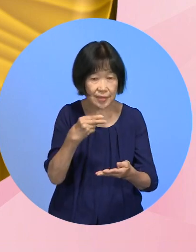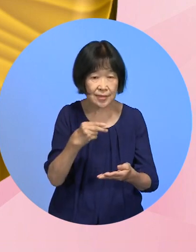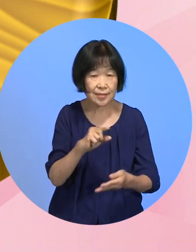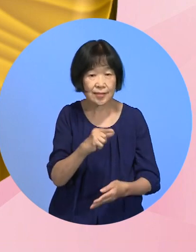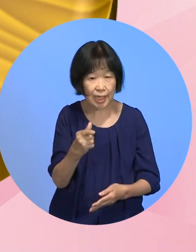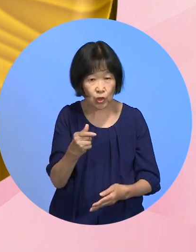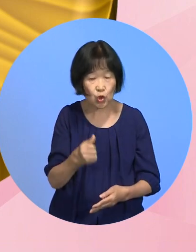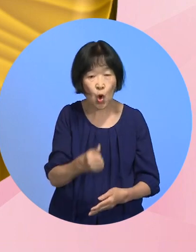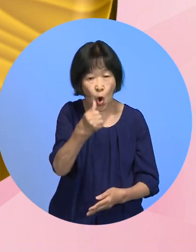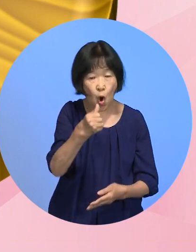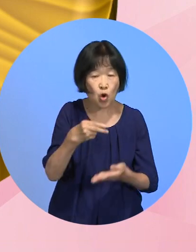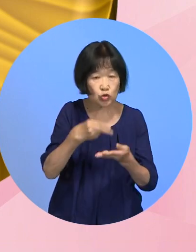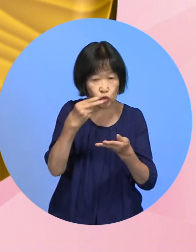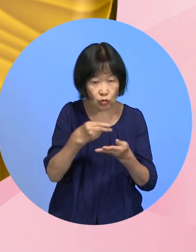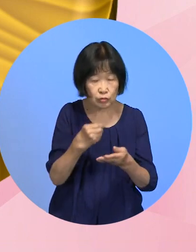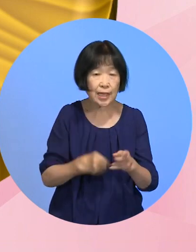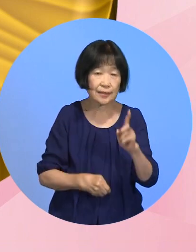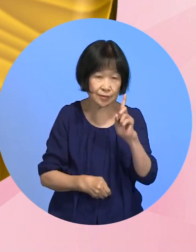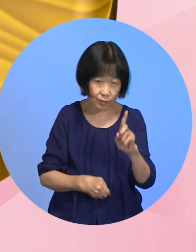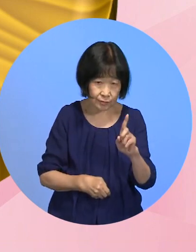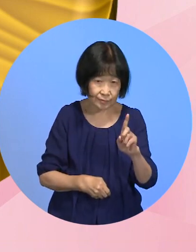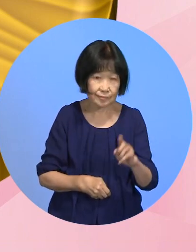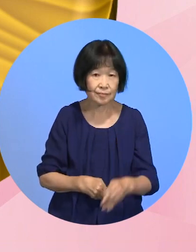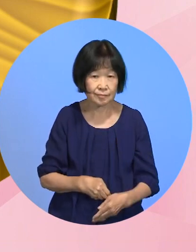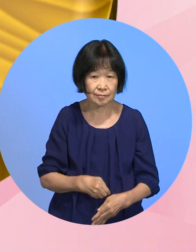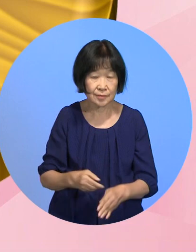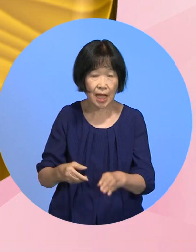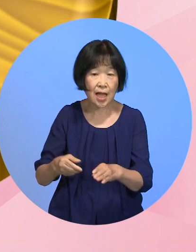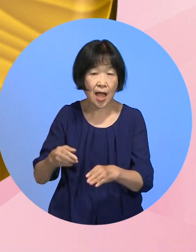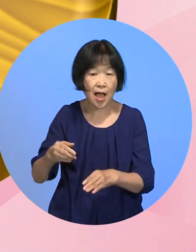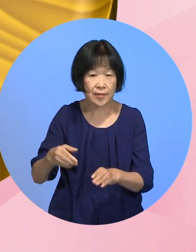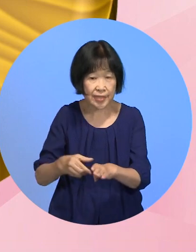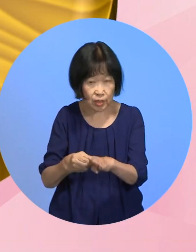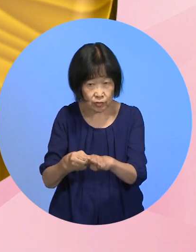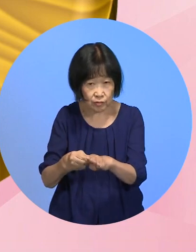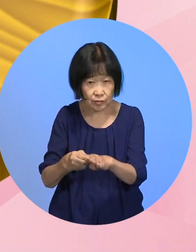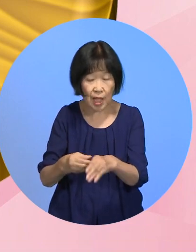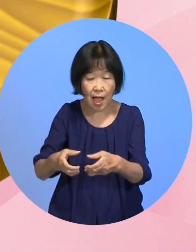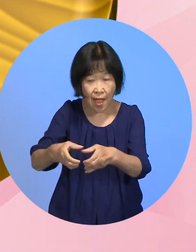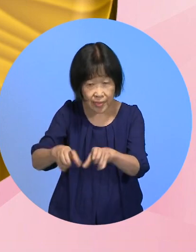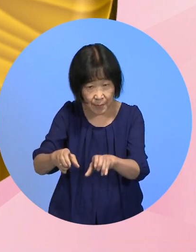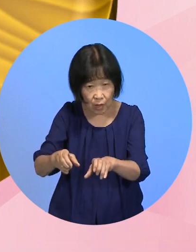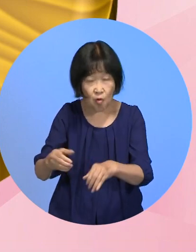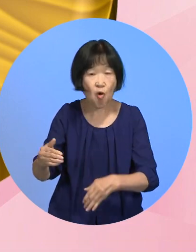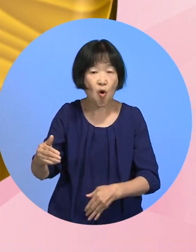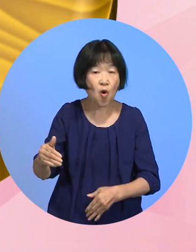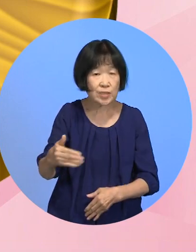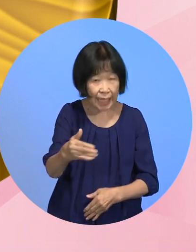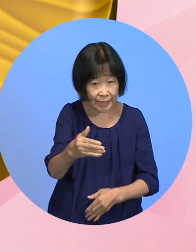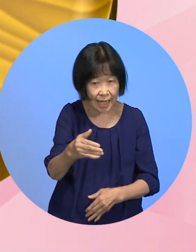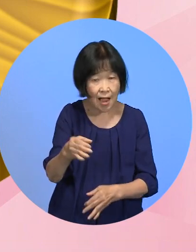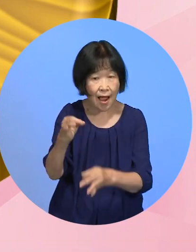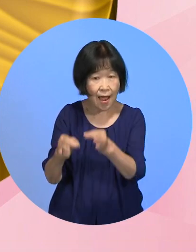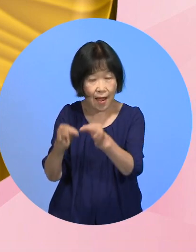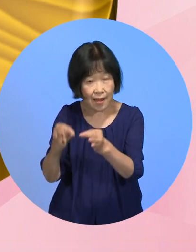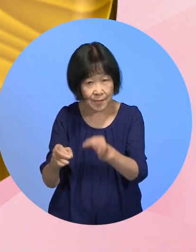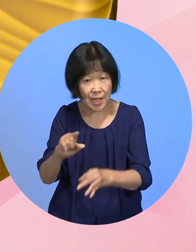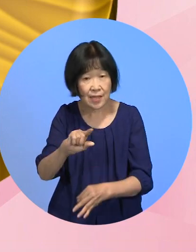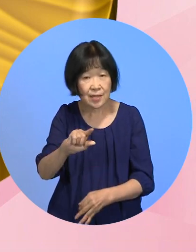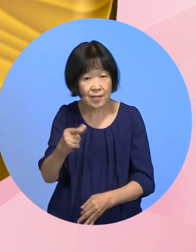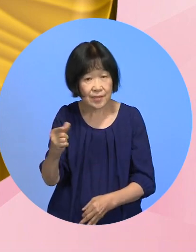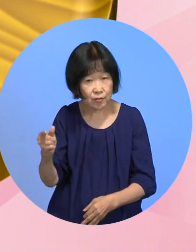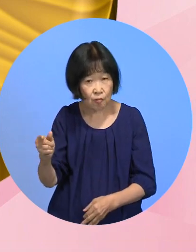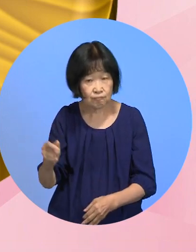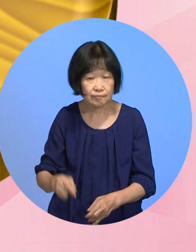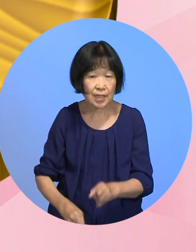主食を1皿、お肉や卵、またお魚、大豆製品などのタンパク